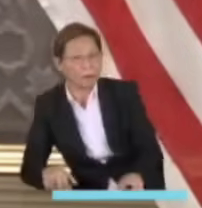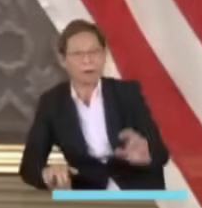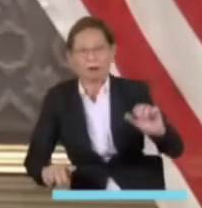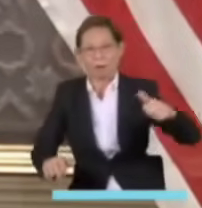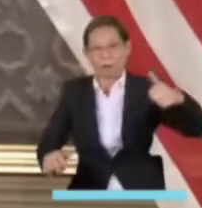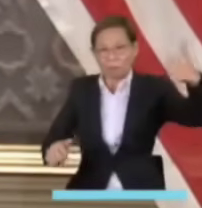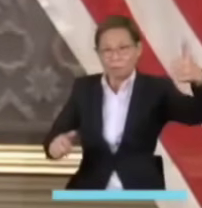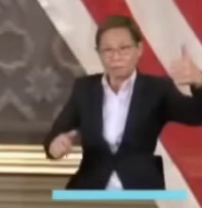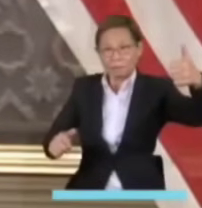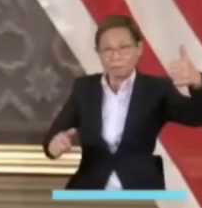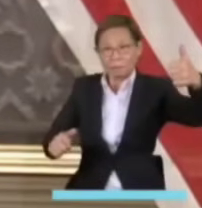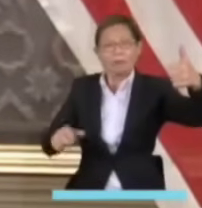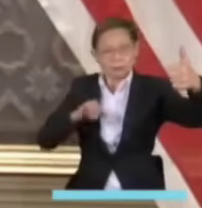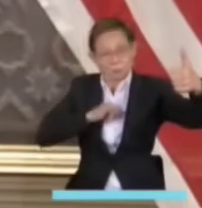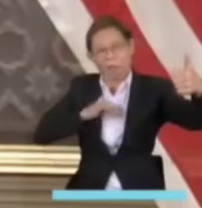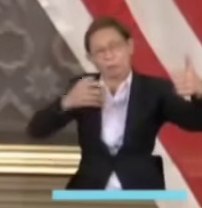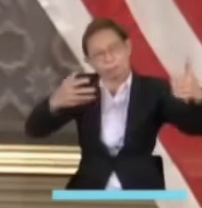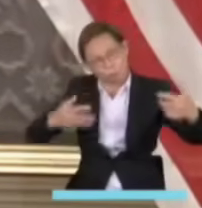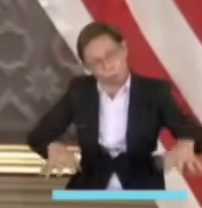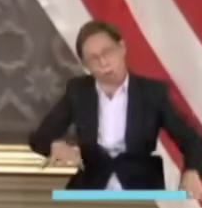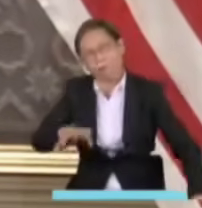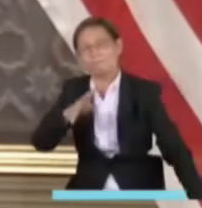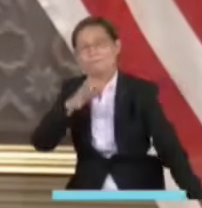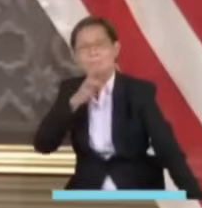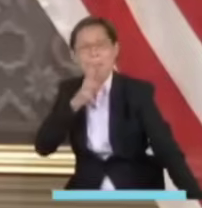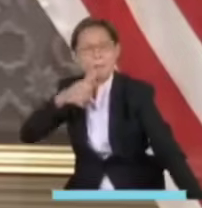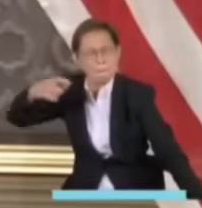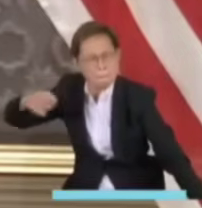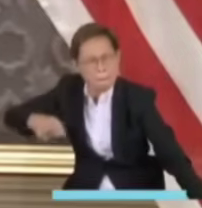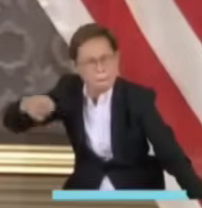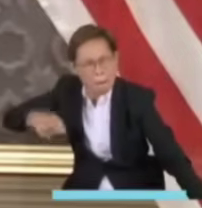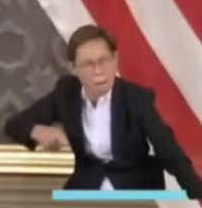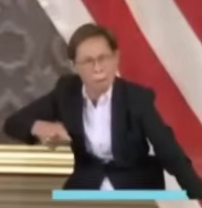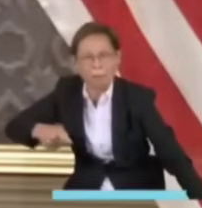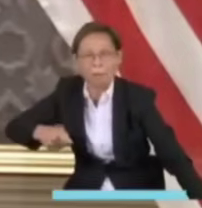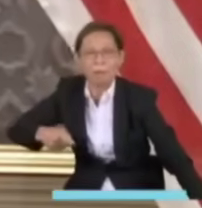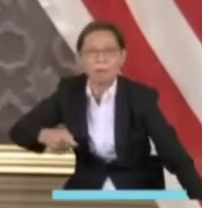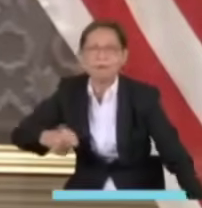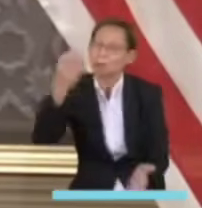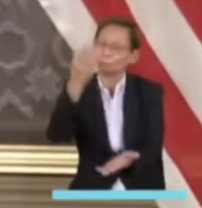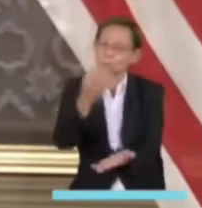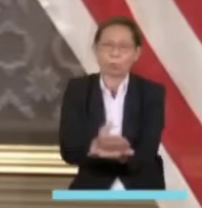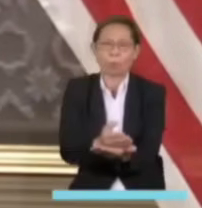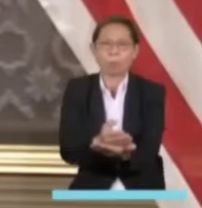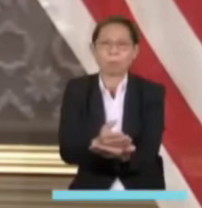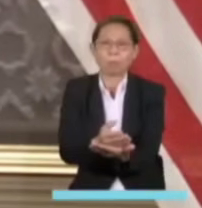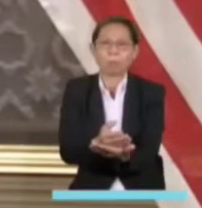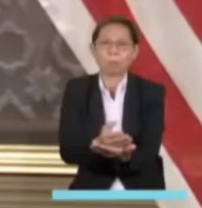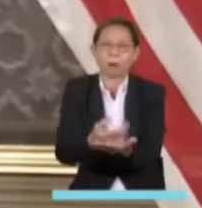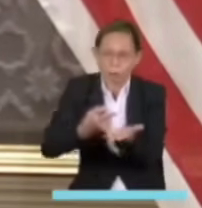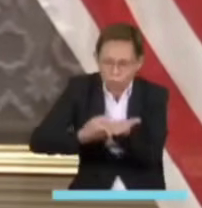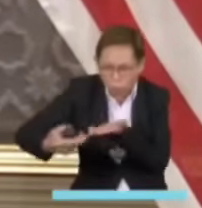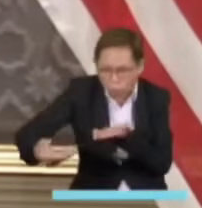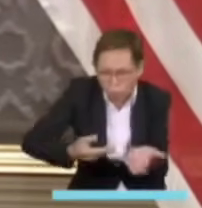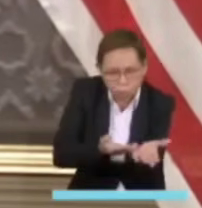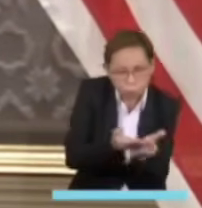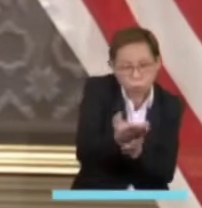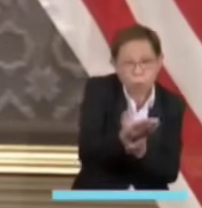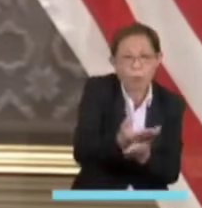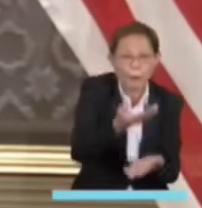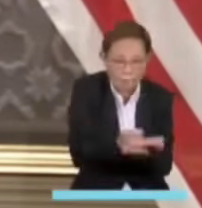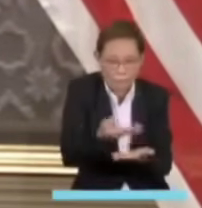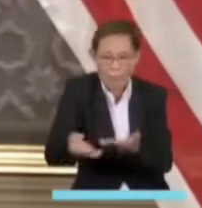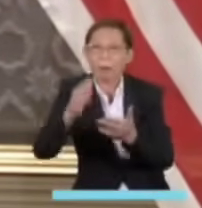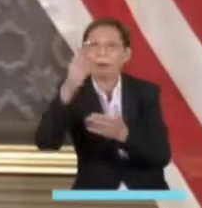Tahun pertama lagi, saya telah tegaskan keperluan menghentikan amalan rundingan terus dalam